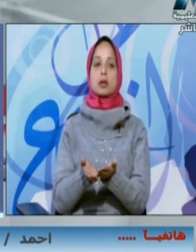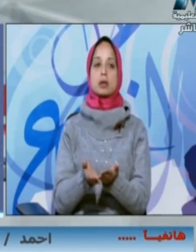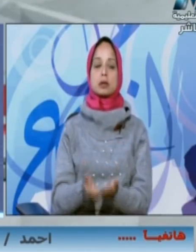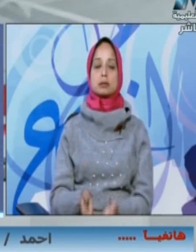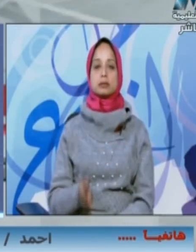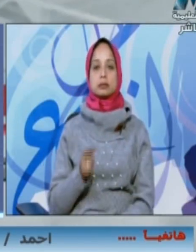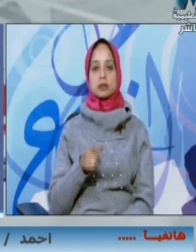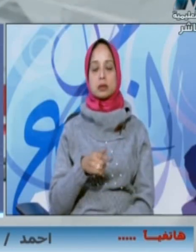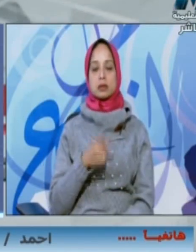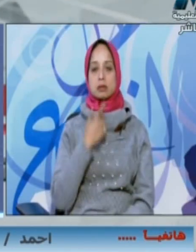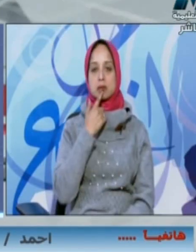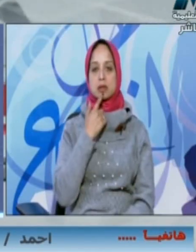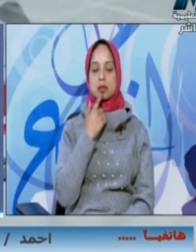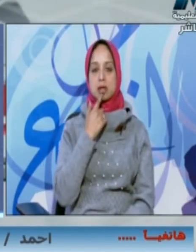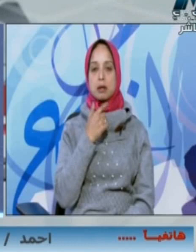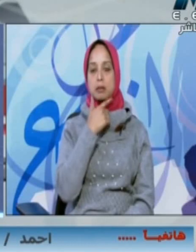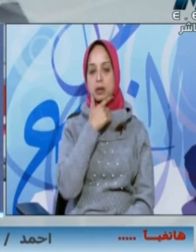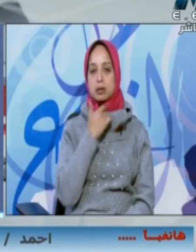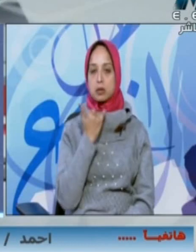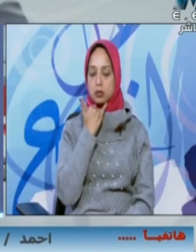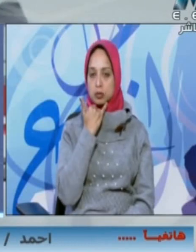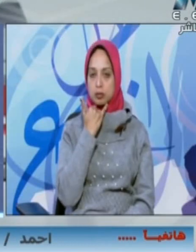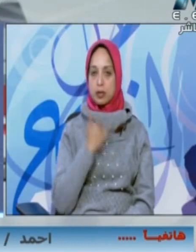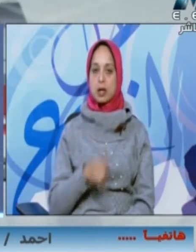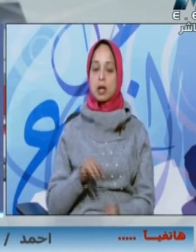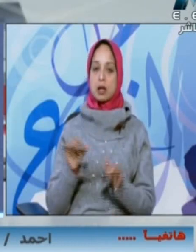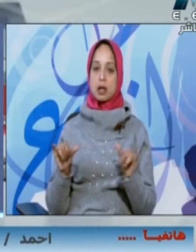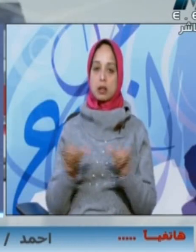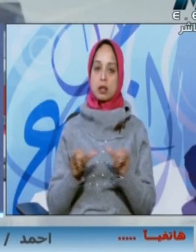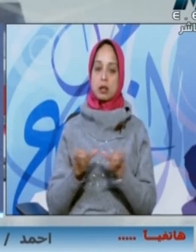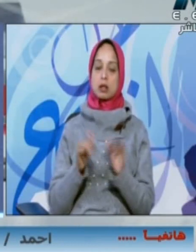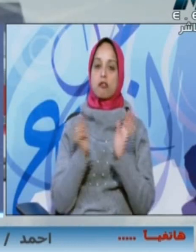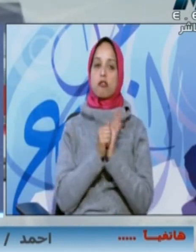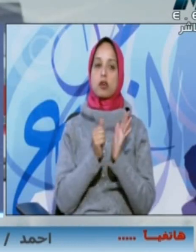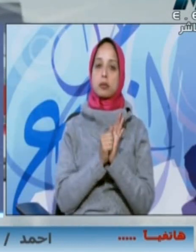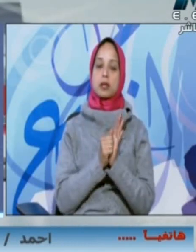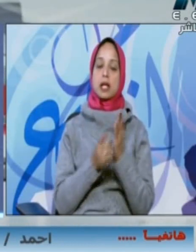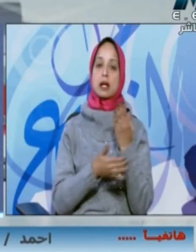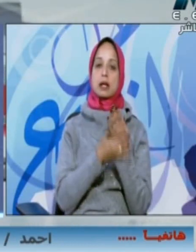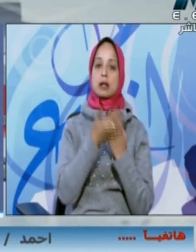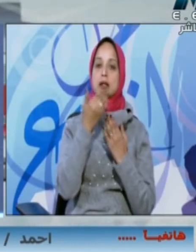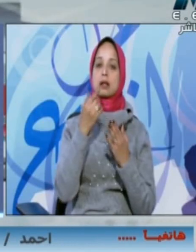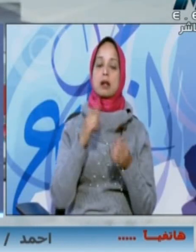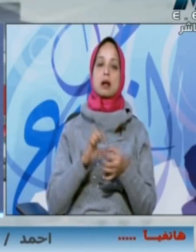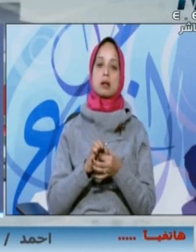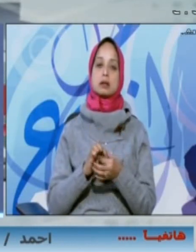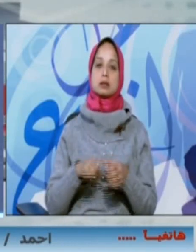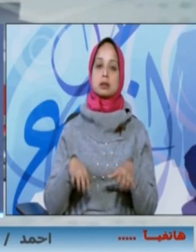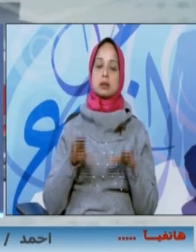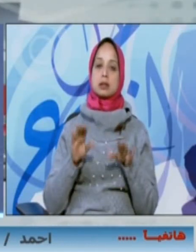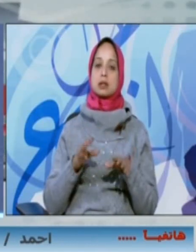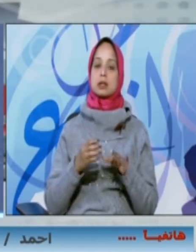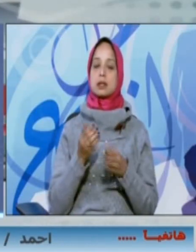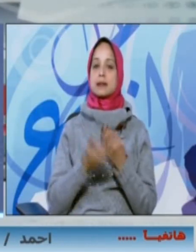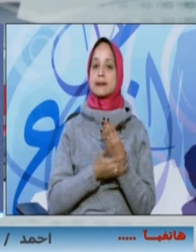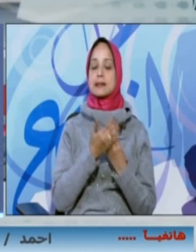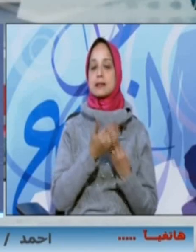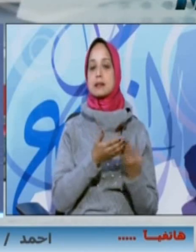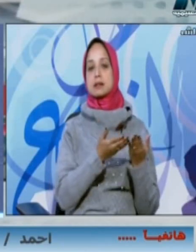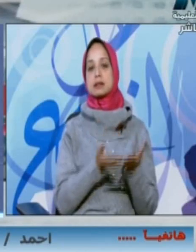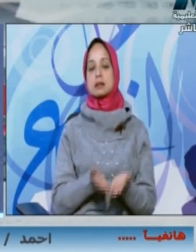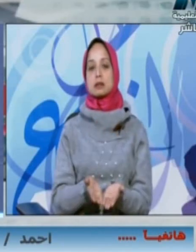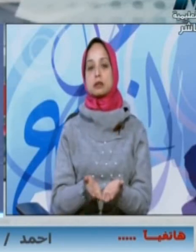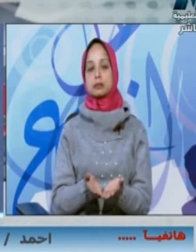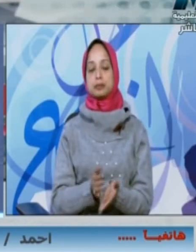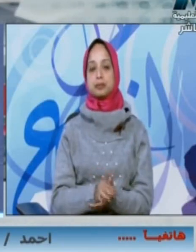مش انت عندك يوتيوب؟ انت مش عندك نت في البيت؟ عندي. طب ما تنزل الجديده. طب ماشي، بس اصلي دلوقتي مش